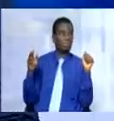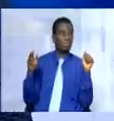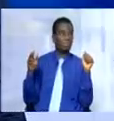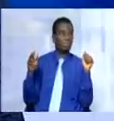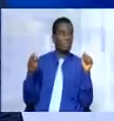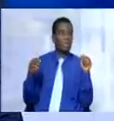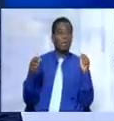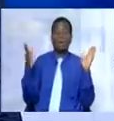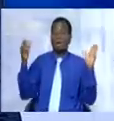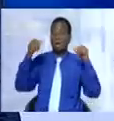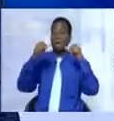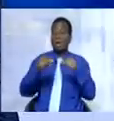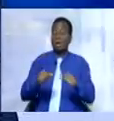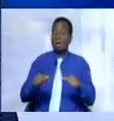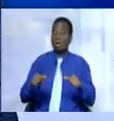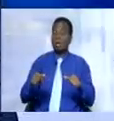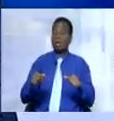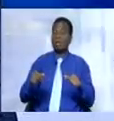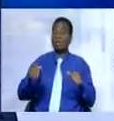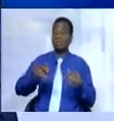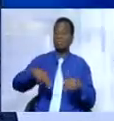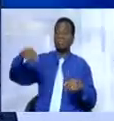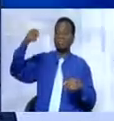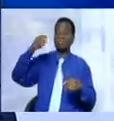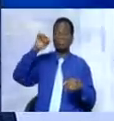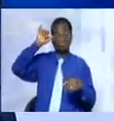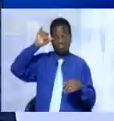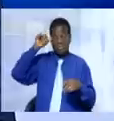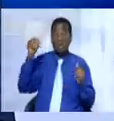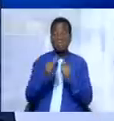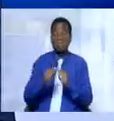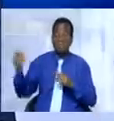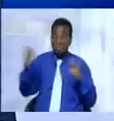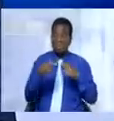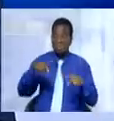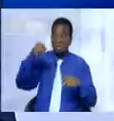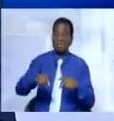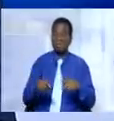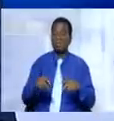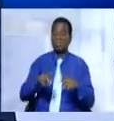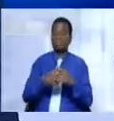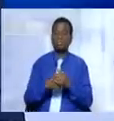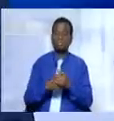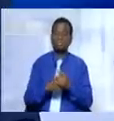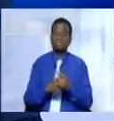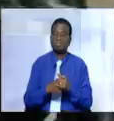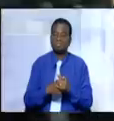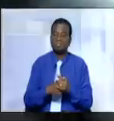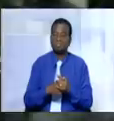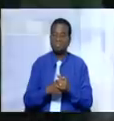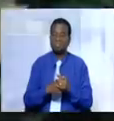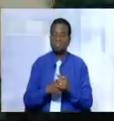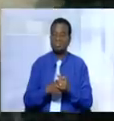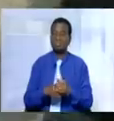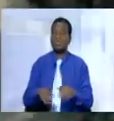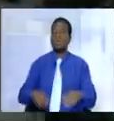L'intention reste aussi vive en Thaïlande. C'est d'ailleurs par des affrontements dans ce pays que débute le monde en bref. Le bras